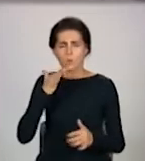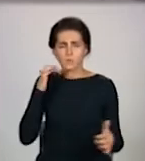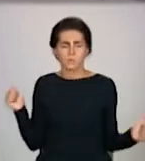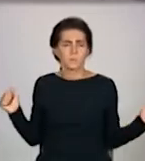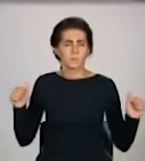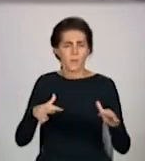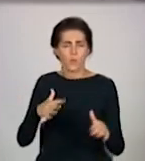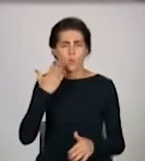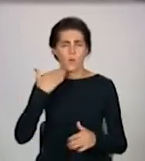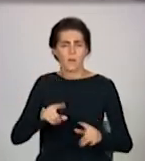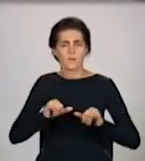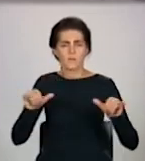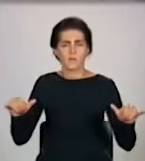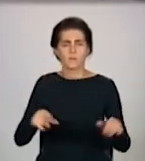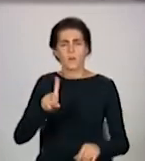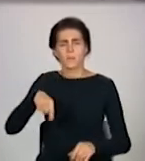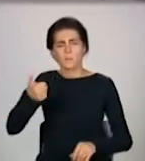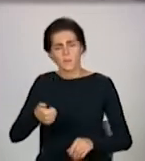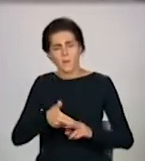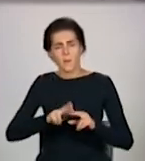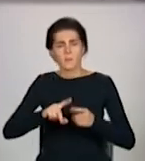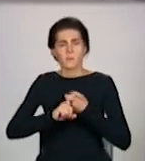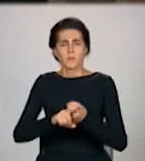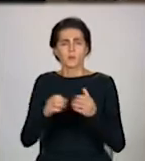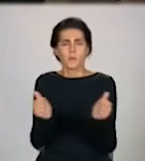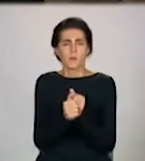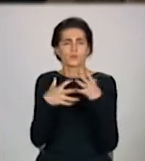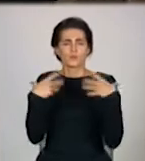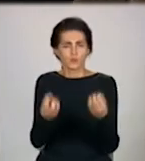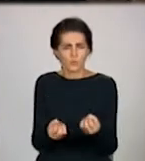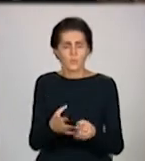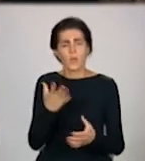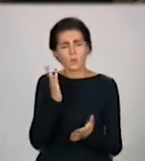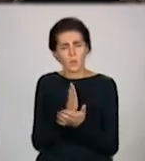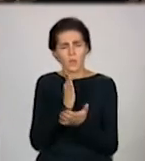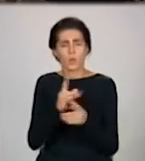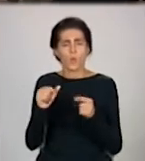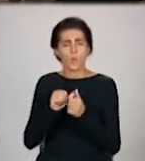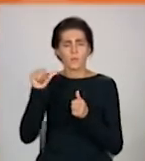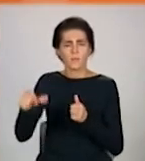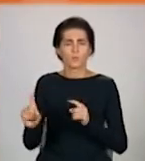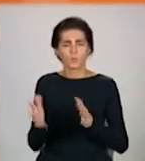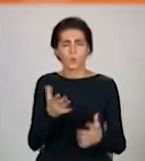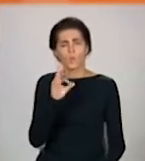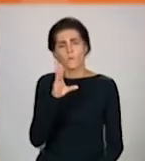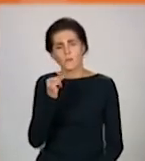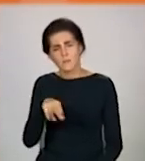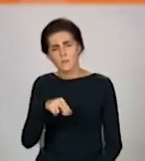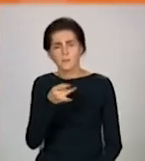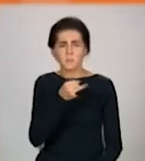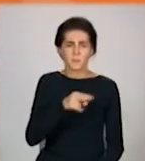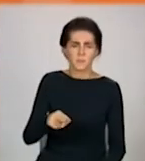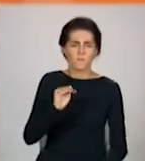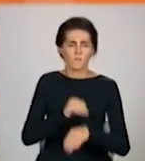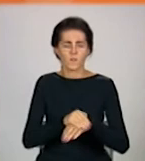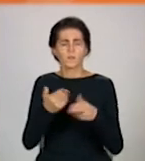коли розвивається одна епідемія поруч з іншою епідемією. Але окремі випадки, коли хворіють і на ковід, і на грип,